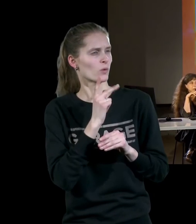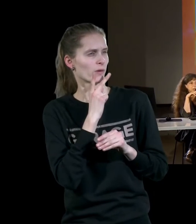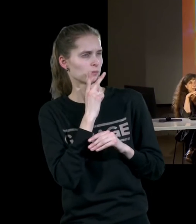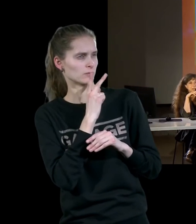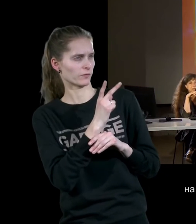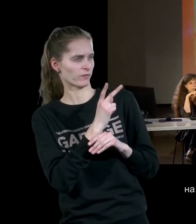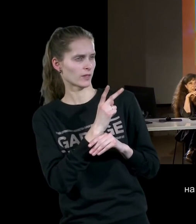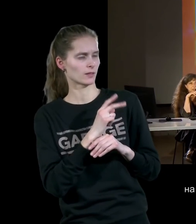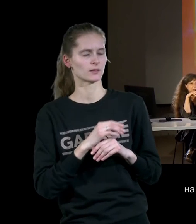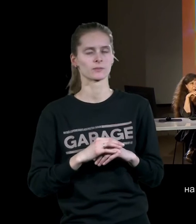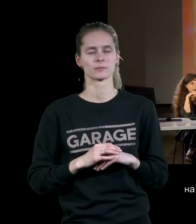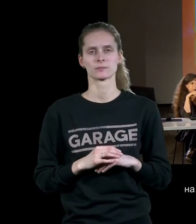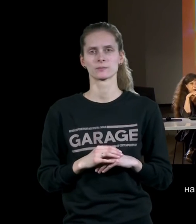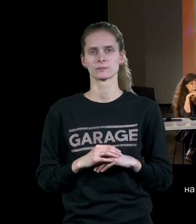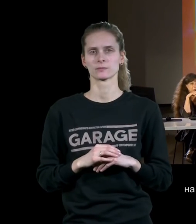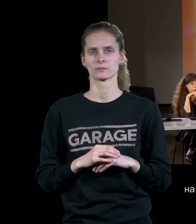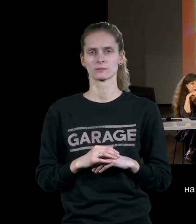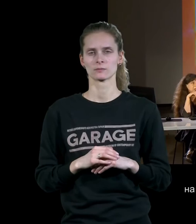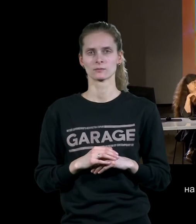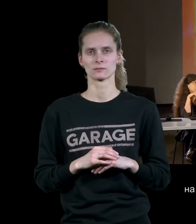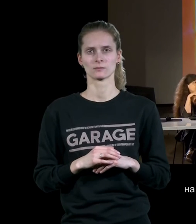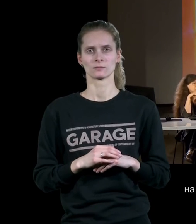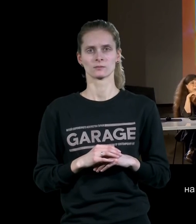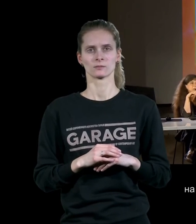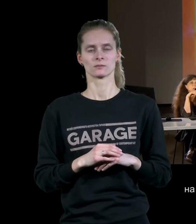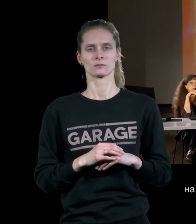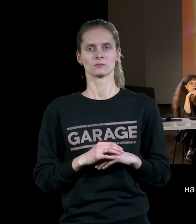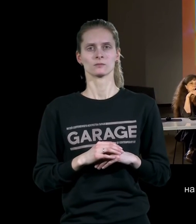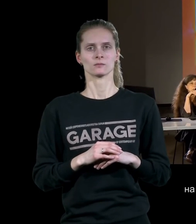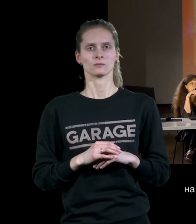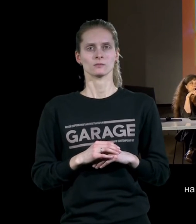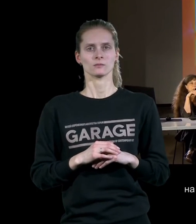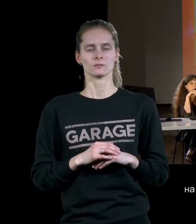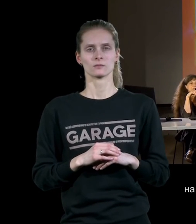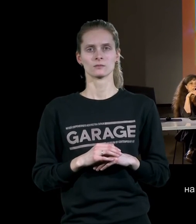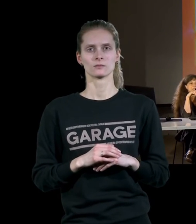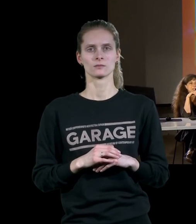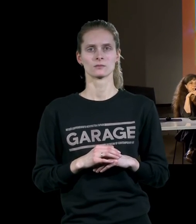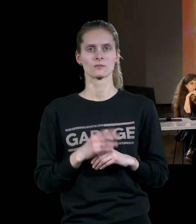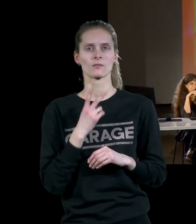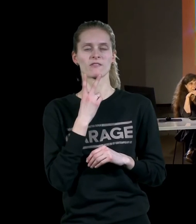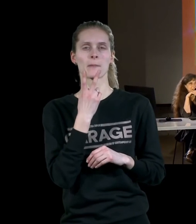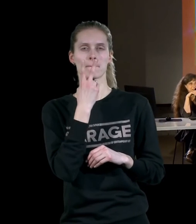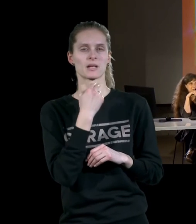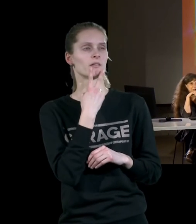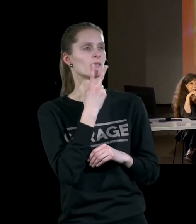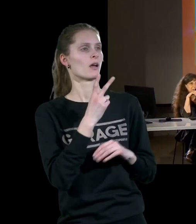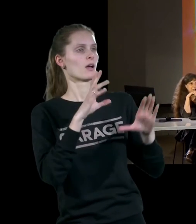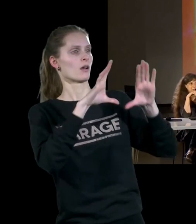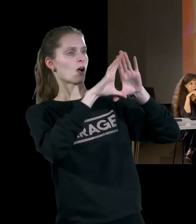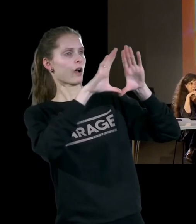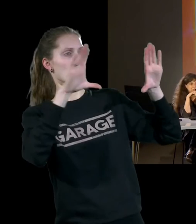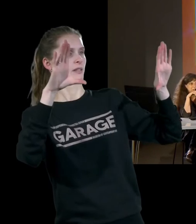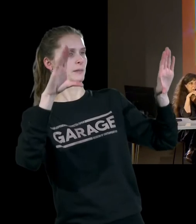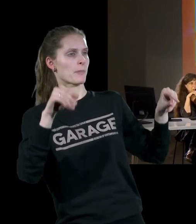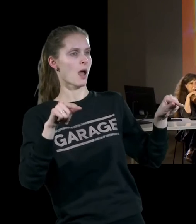такого вида построения на абстрактной полотне, мы привыкли там видеть пейзаж. Да? Если есть горизонтальная полоса,